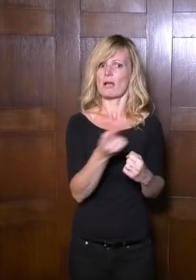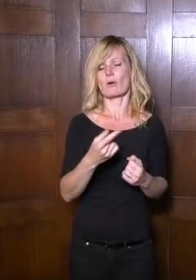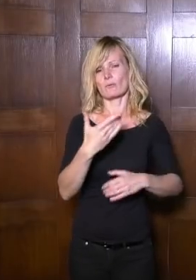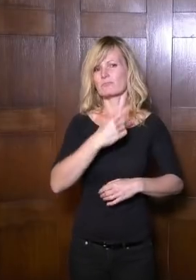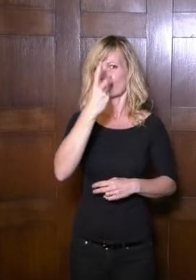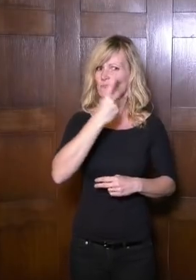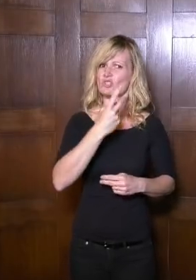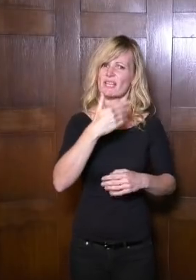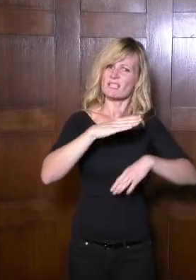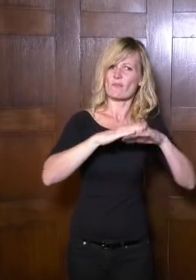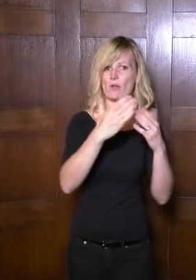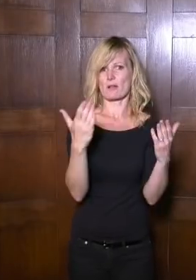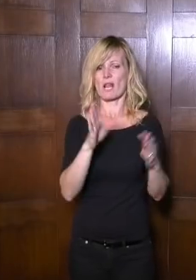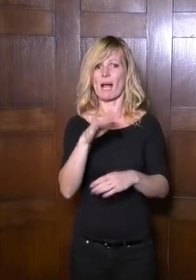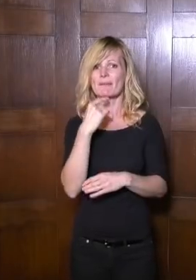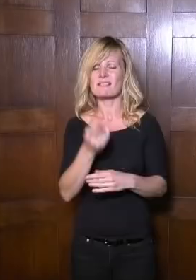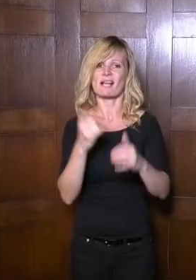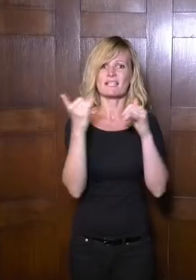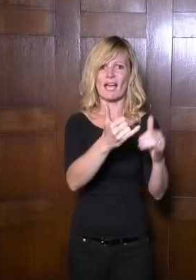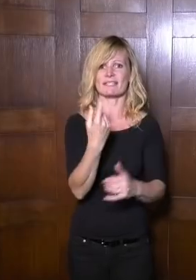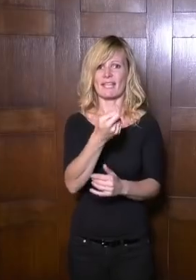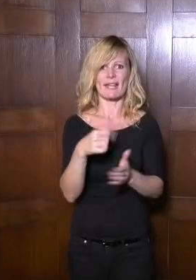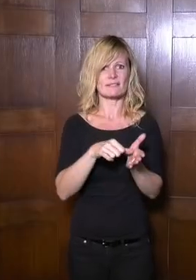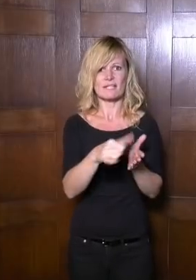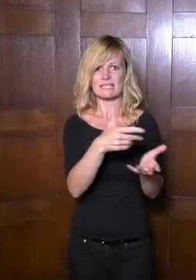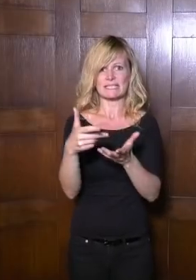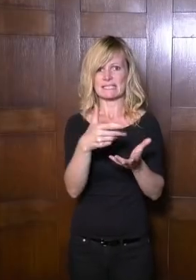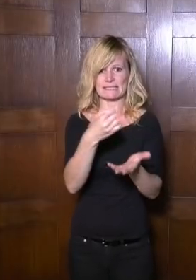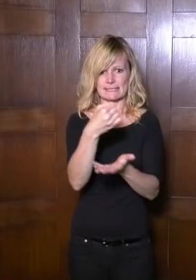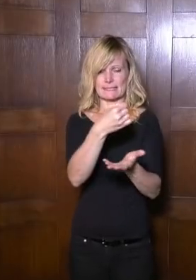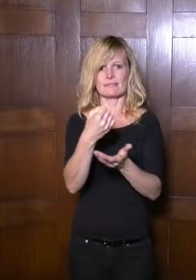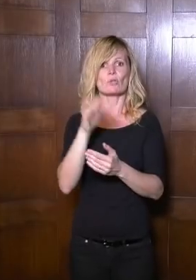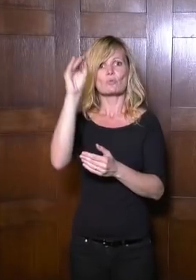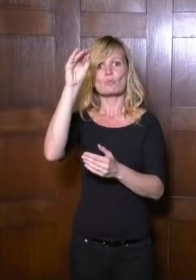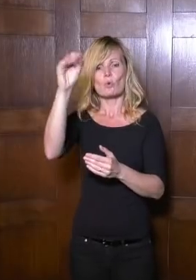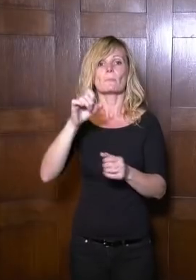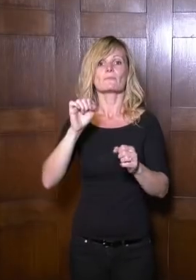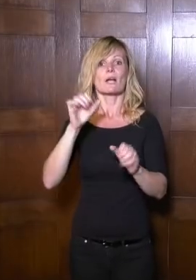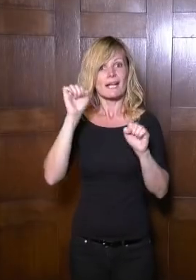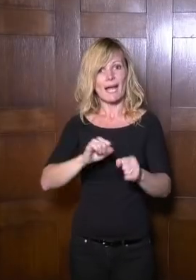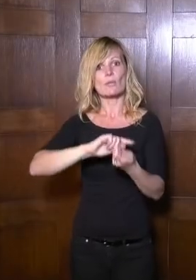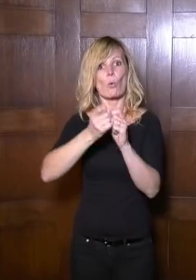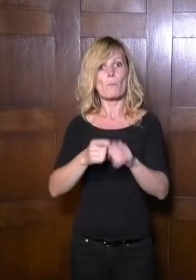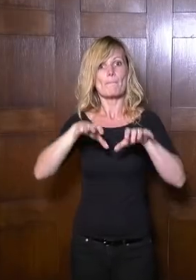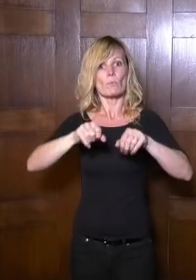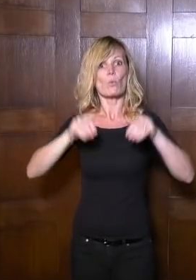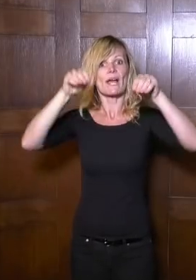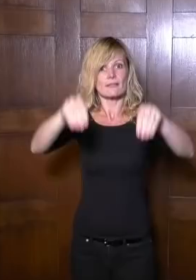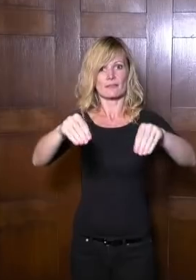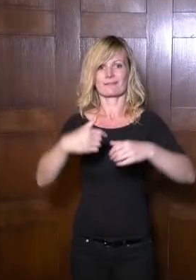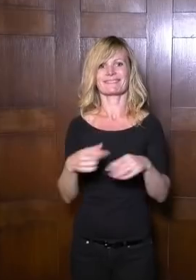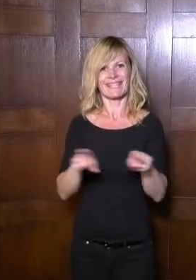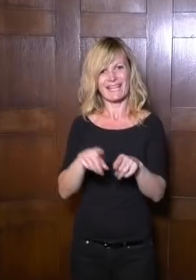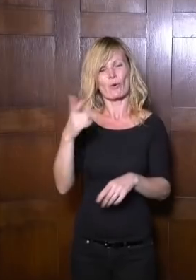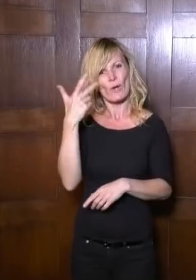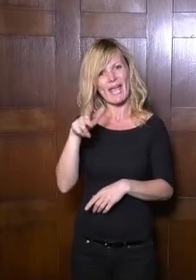verständnisvoll waren. Da sind abgesagte Reisen, da sind Gelder stehen geblieben, die wir auf andere Reisen in die Zukunft wieder umbuchen konnten, um eben genau, was Herr Hühn gesagt